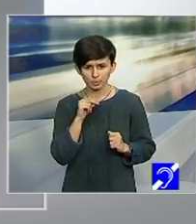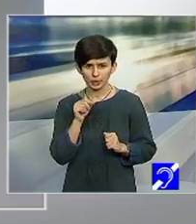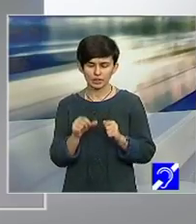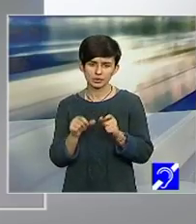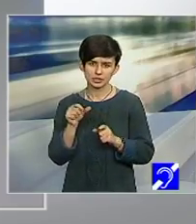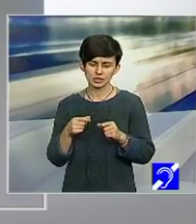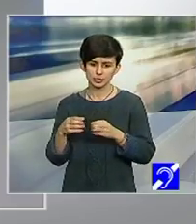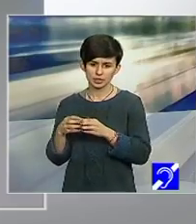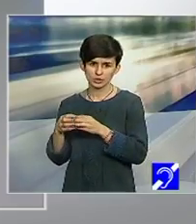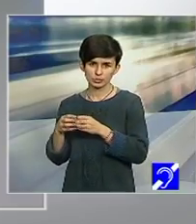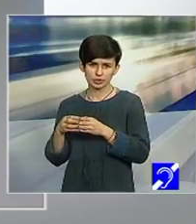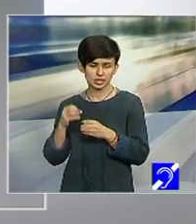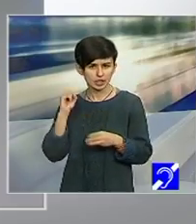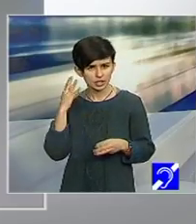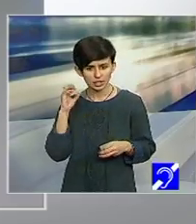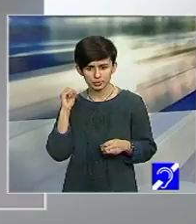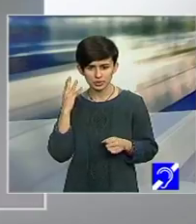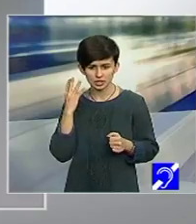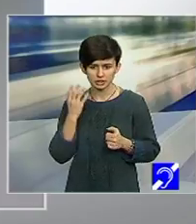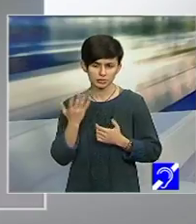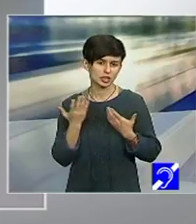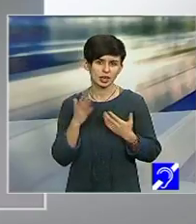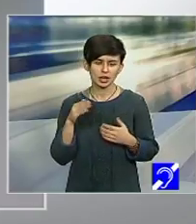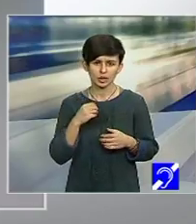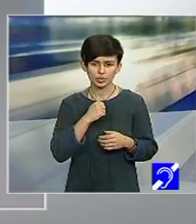grupurile politice de stânga care au avut de suferit,